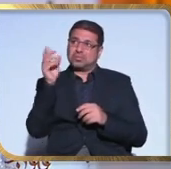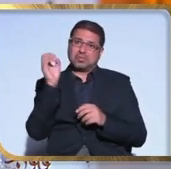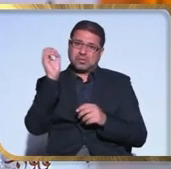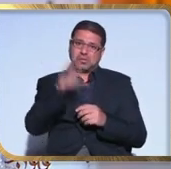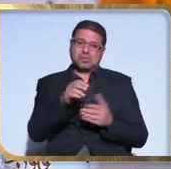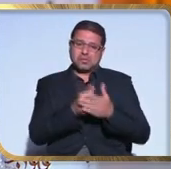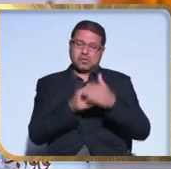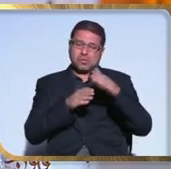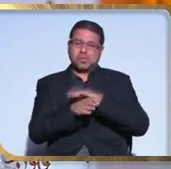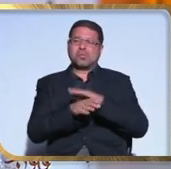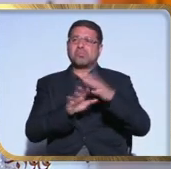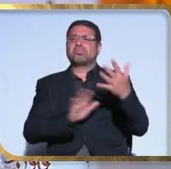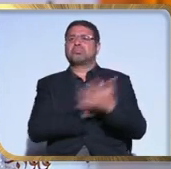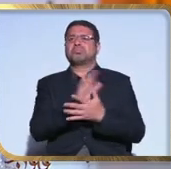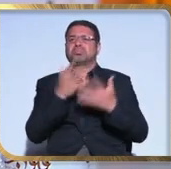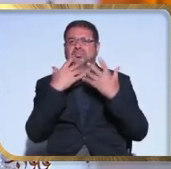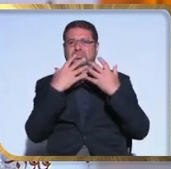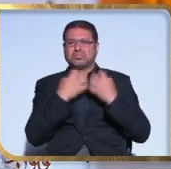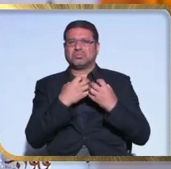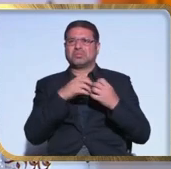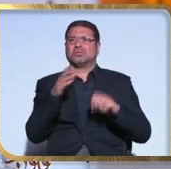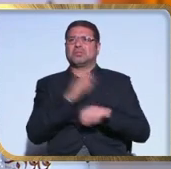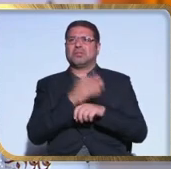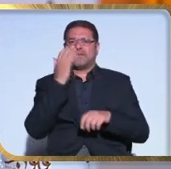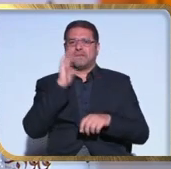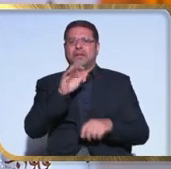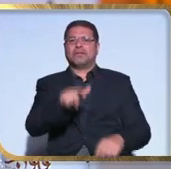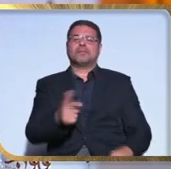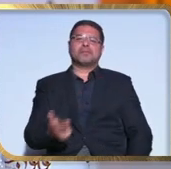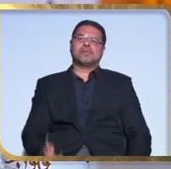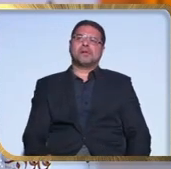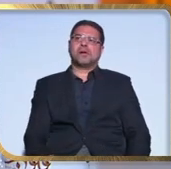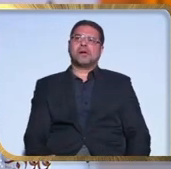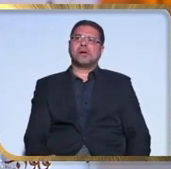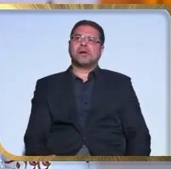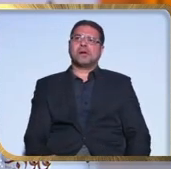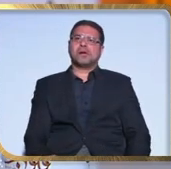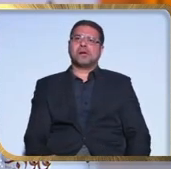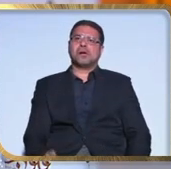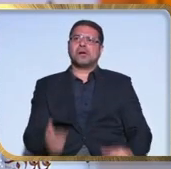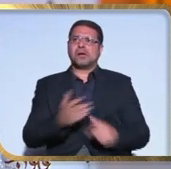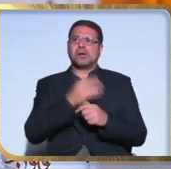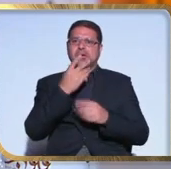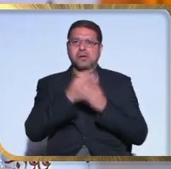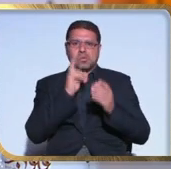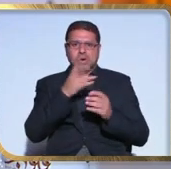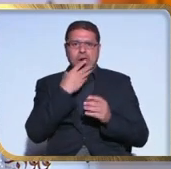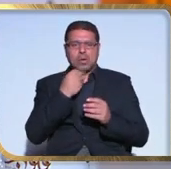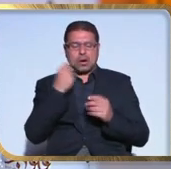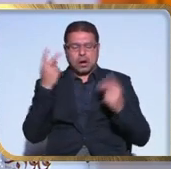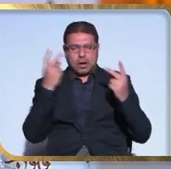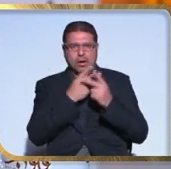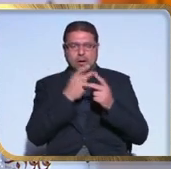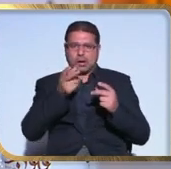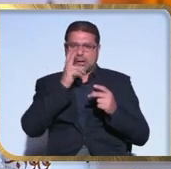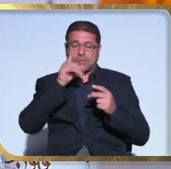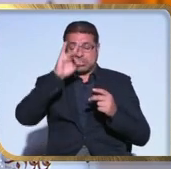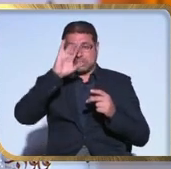داخل بيها عليهم لازم ينصبوا منها تحلف عين عيل من اولاده